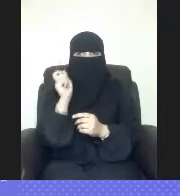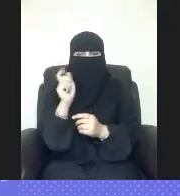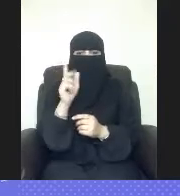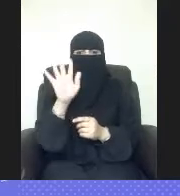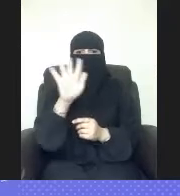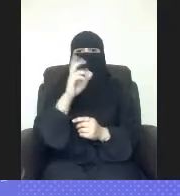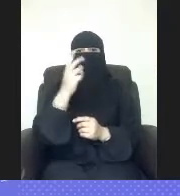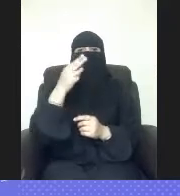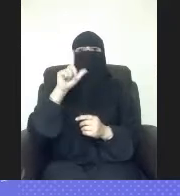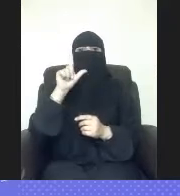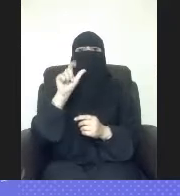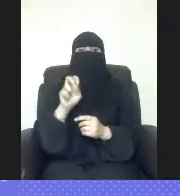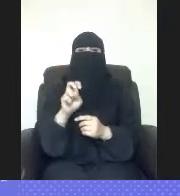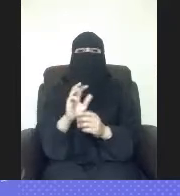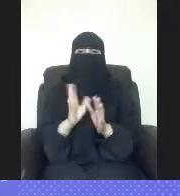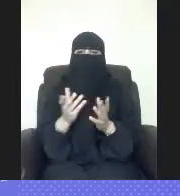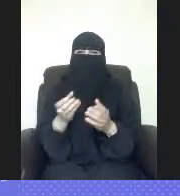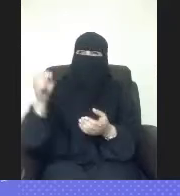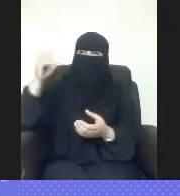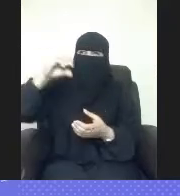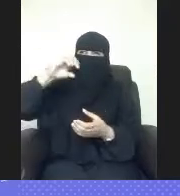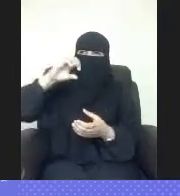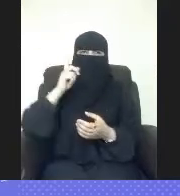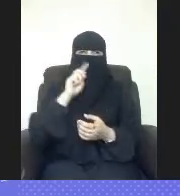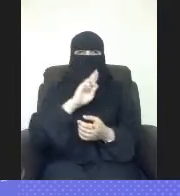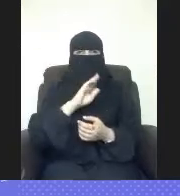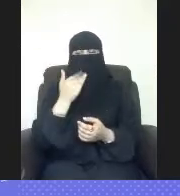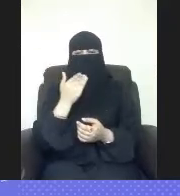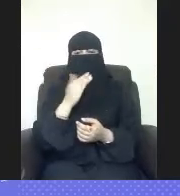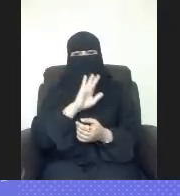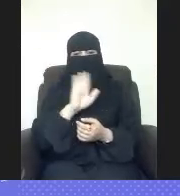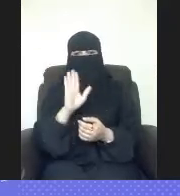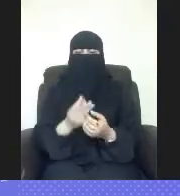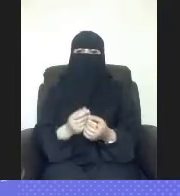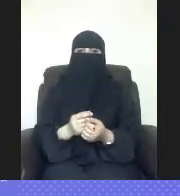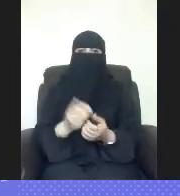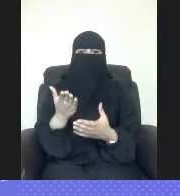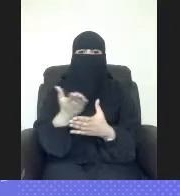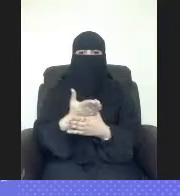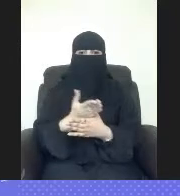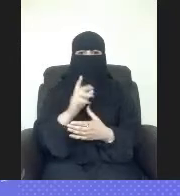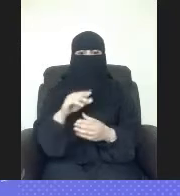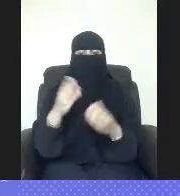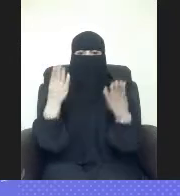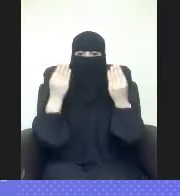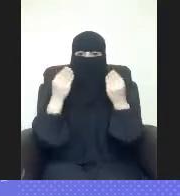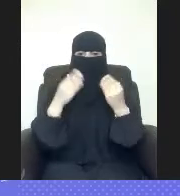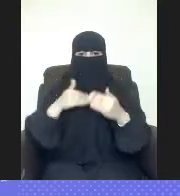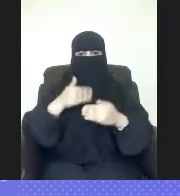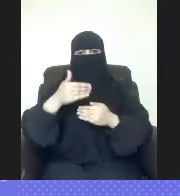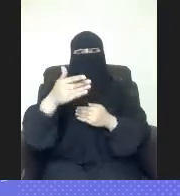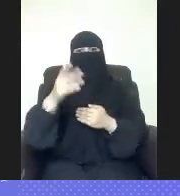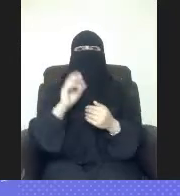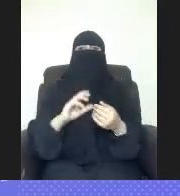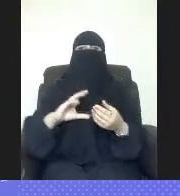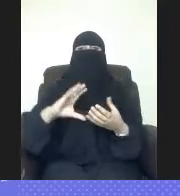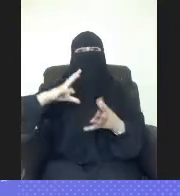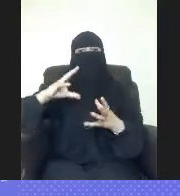ملء وعاء. فمن أجل التعليم نسابق الأمم ونرتقي